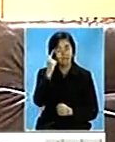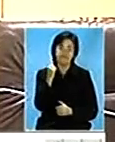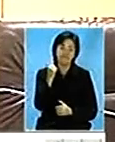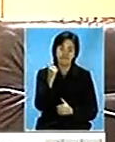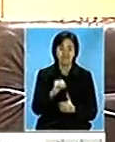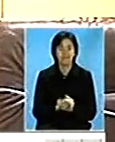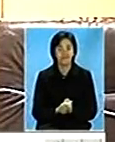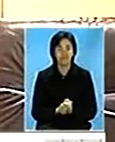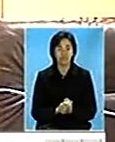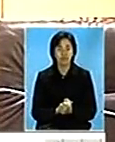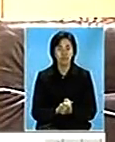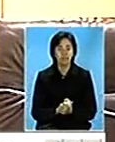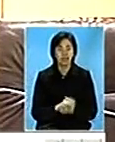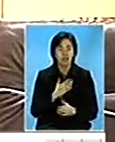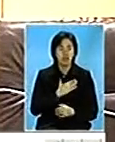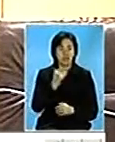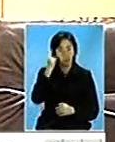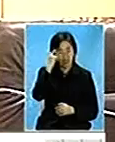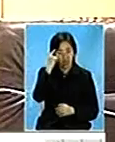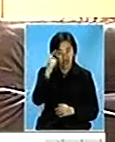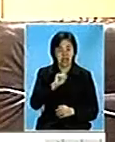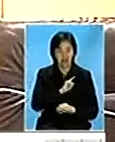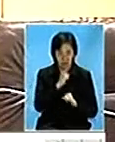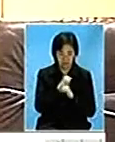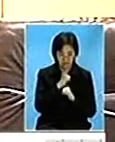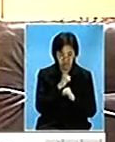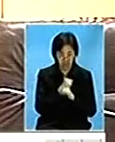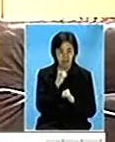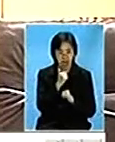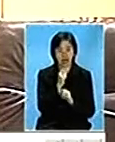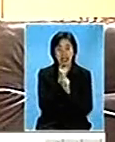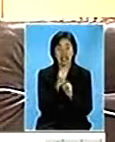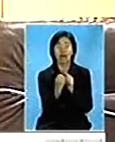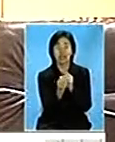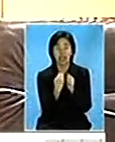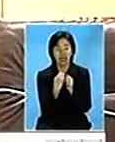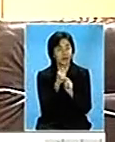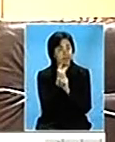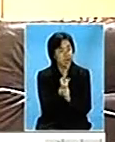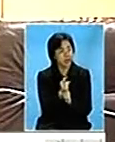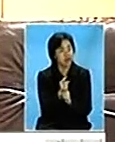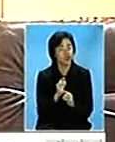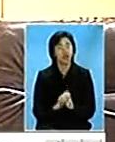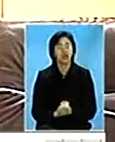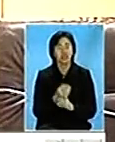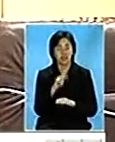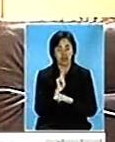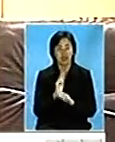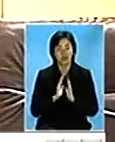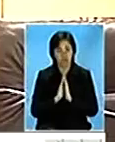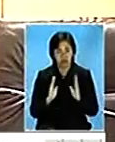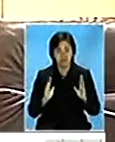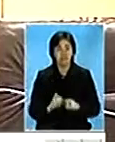ผมคิดว่าจะไปดำเนินการตามคำแนะนำของท่านครับท่านประธานครับขอบพระคุณ